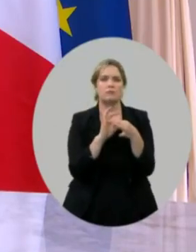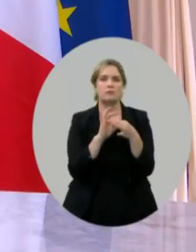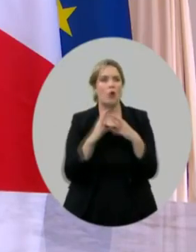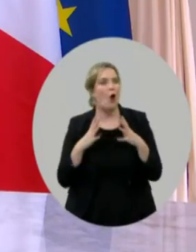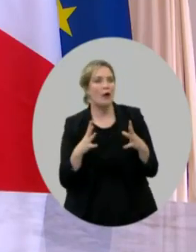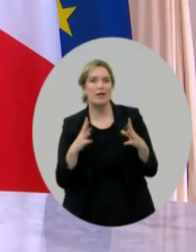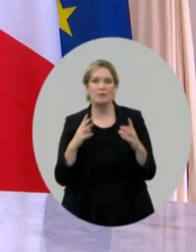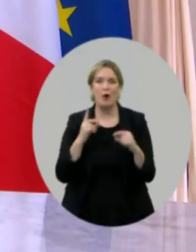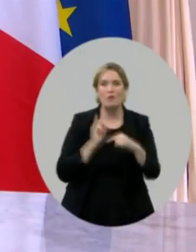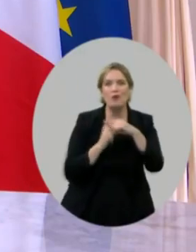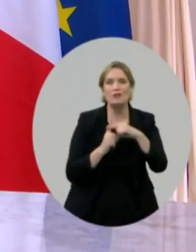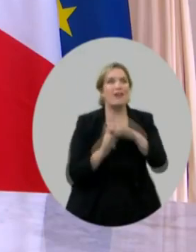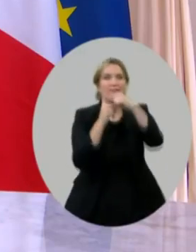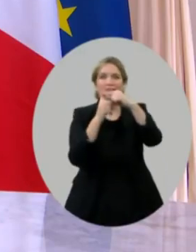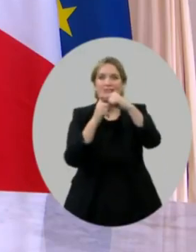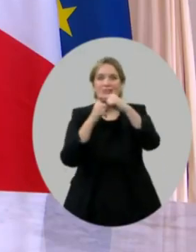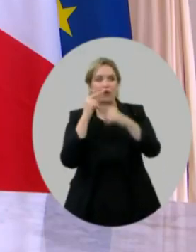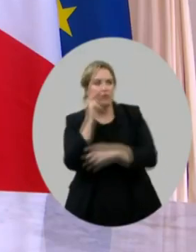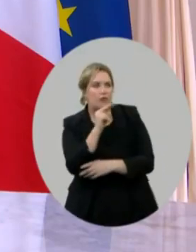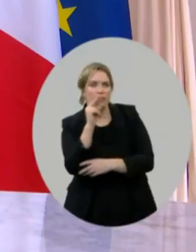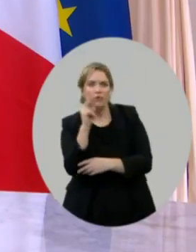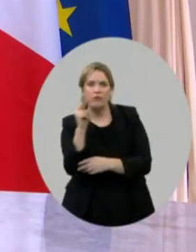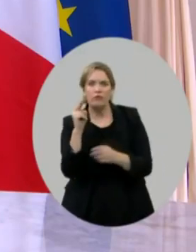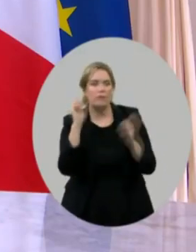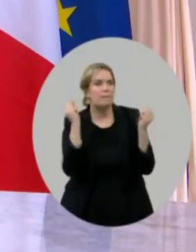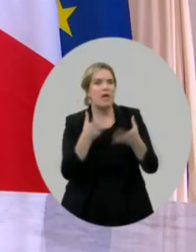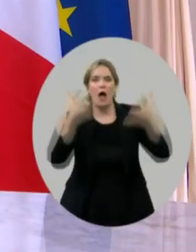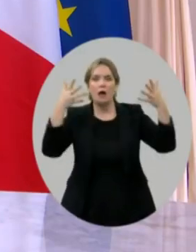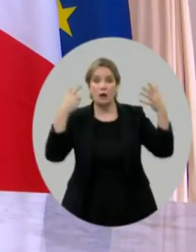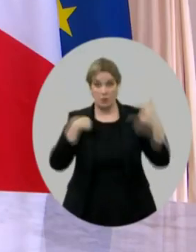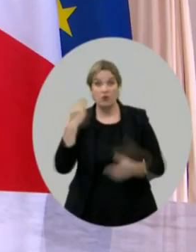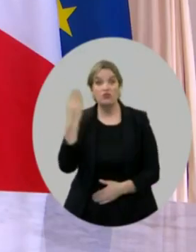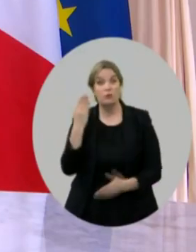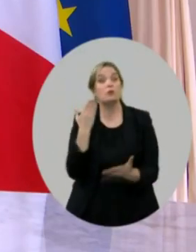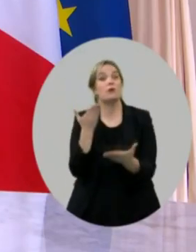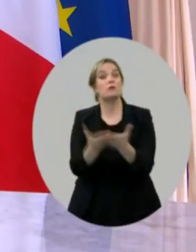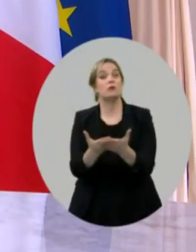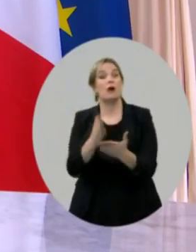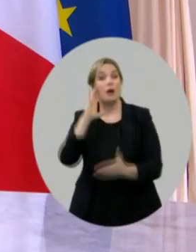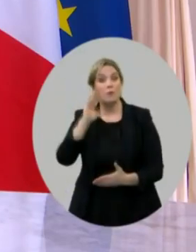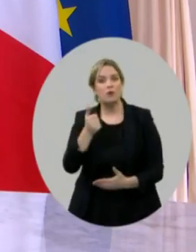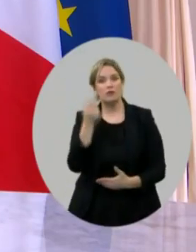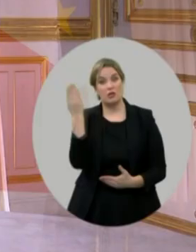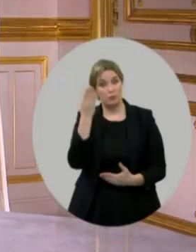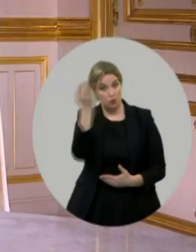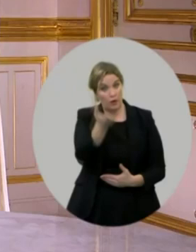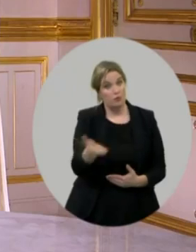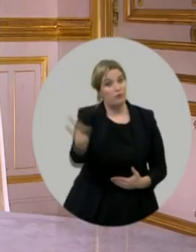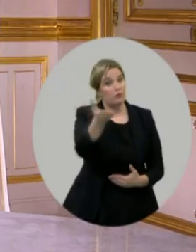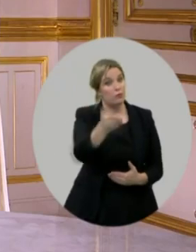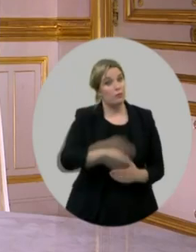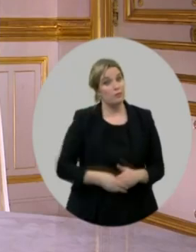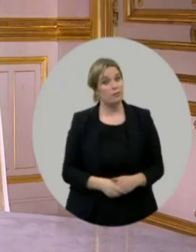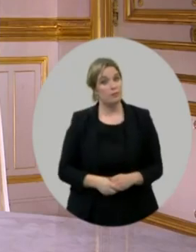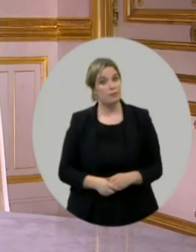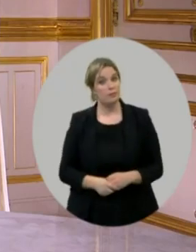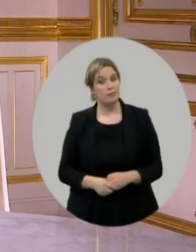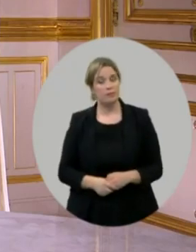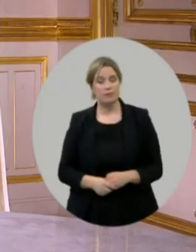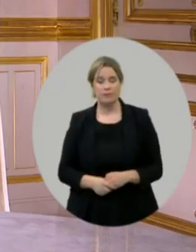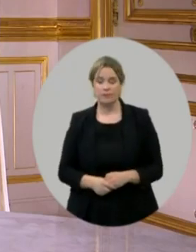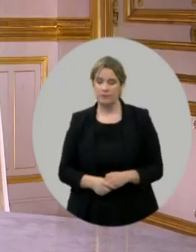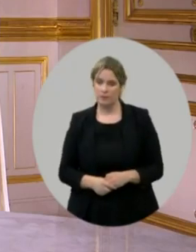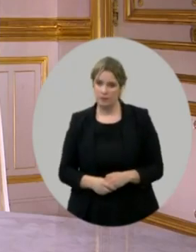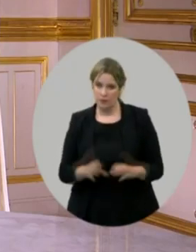d'enthousiasme. C'est de cela dont j'ai besoin. Et c'est pour cela que j'ai besoin de vous. Le